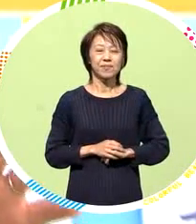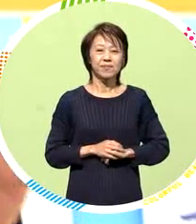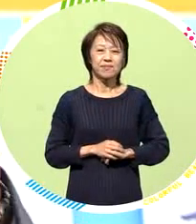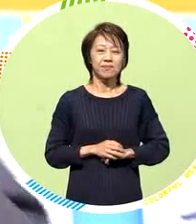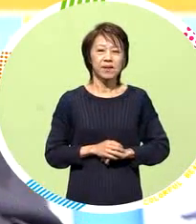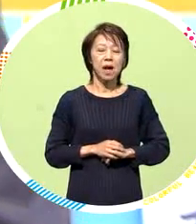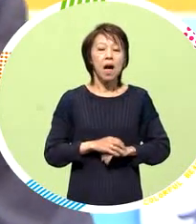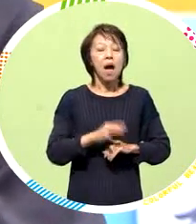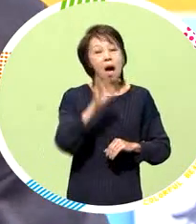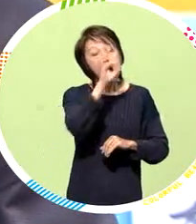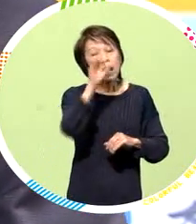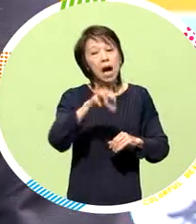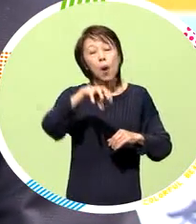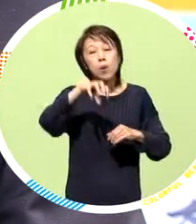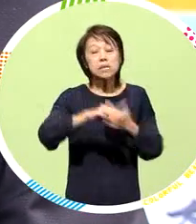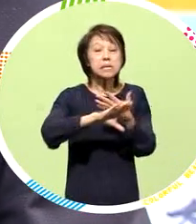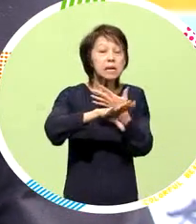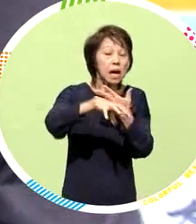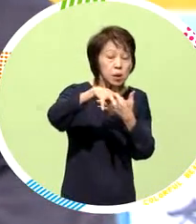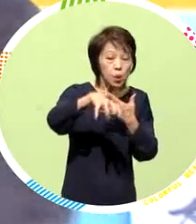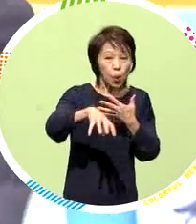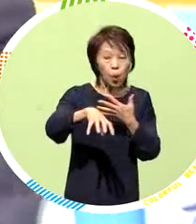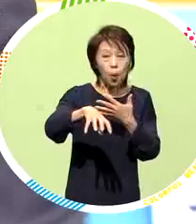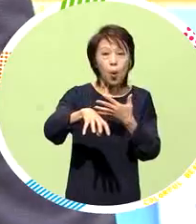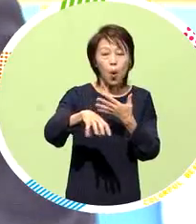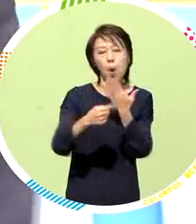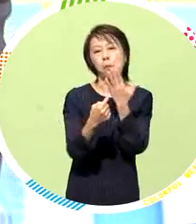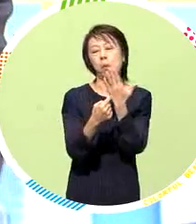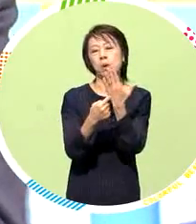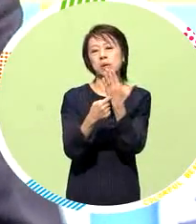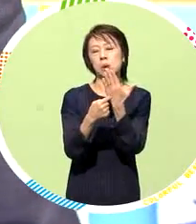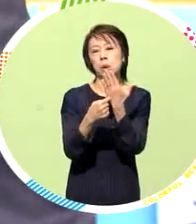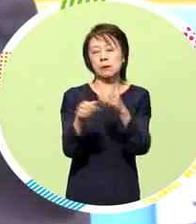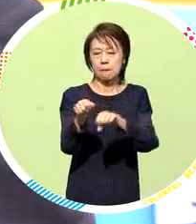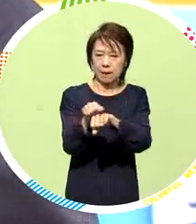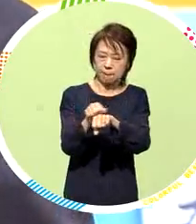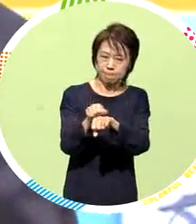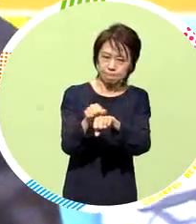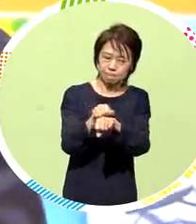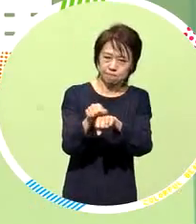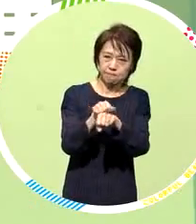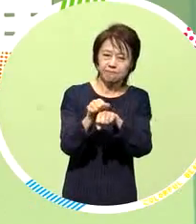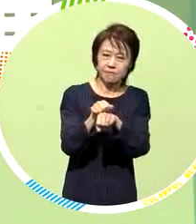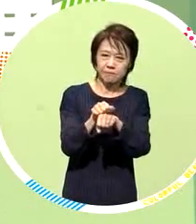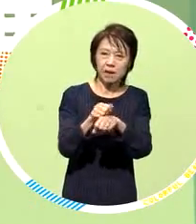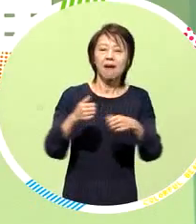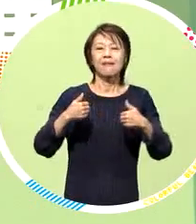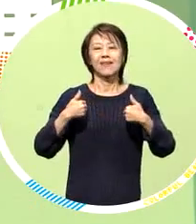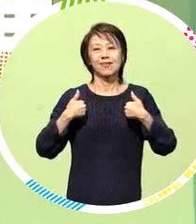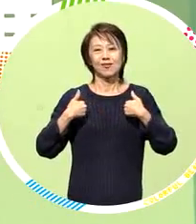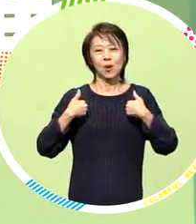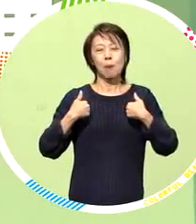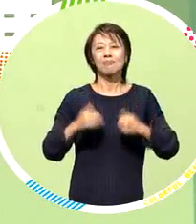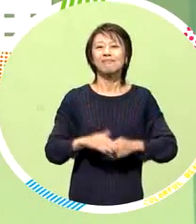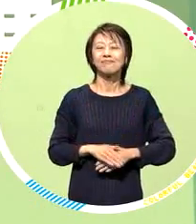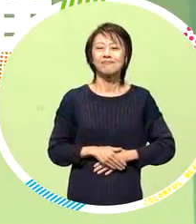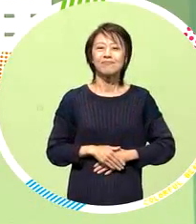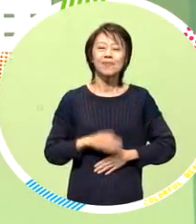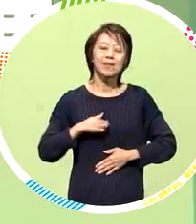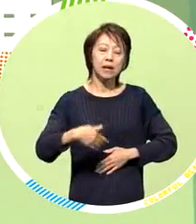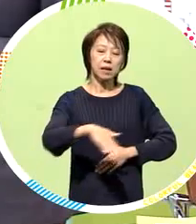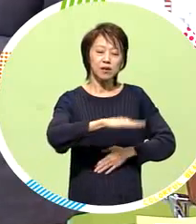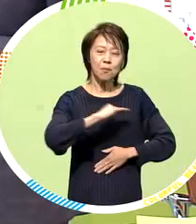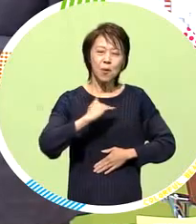観光地と言われてなかったところもですね観光ポイントとして磨き上げていこうということを意味あっていこうということですねあたしたちもこれは